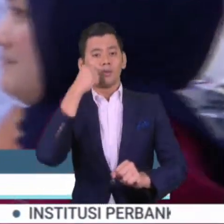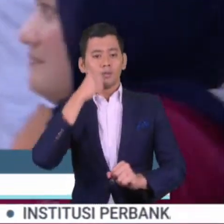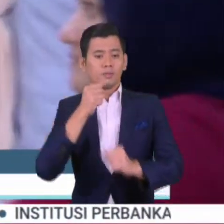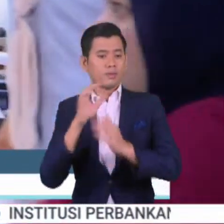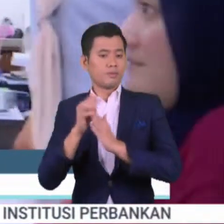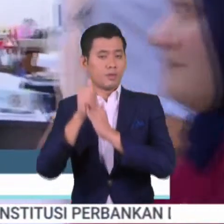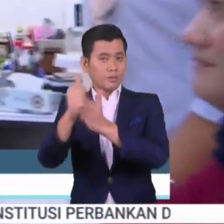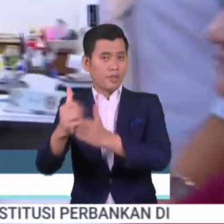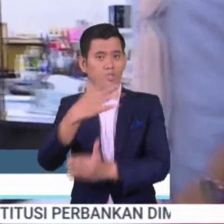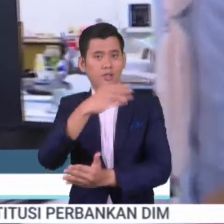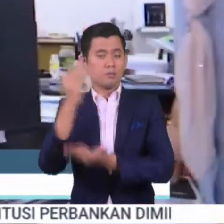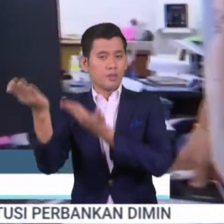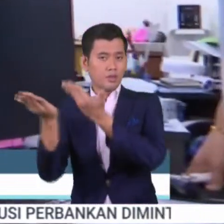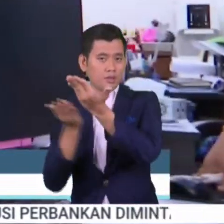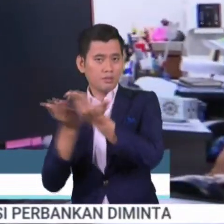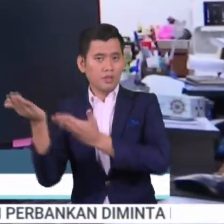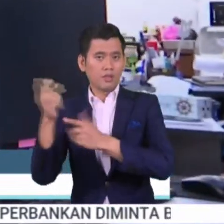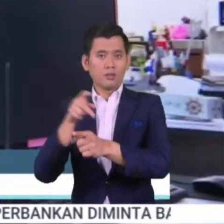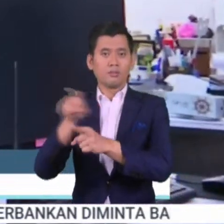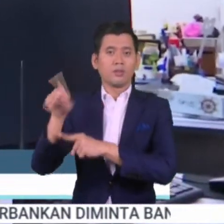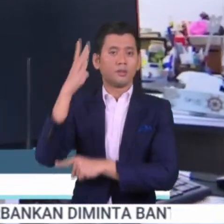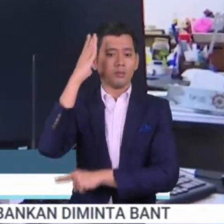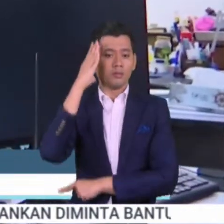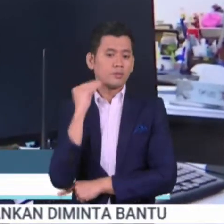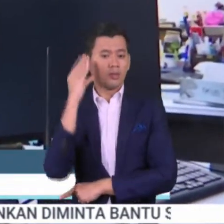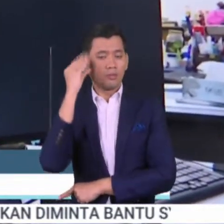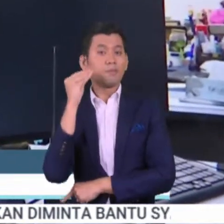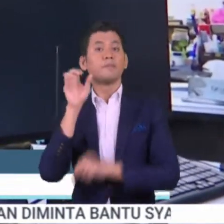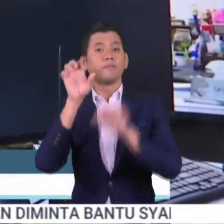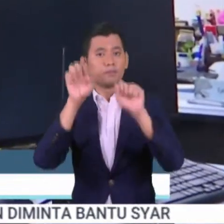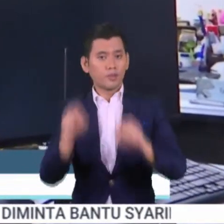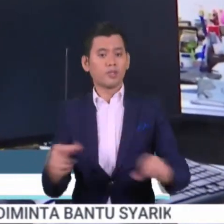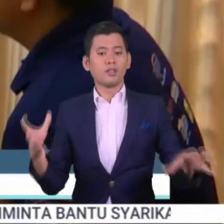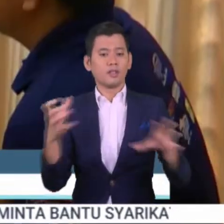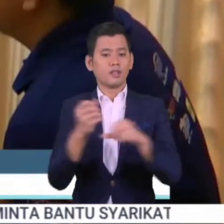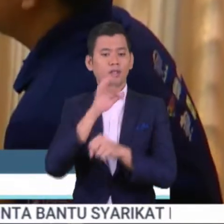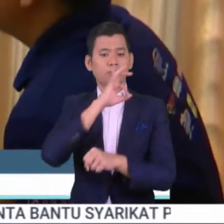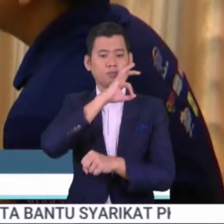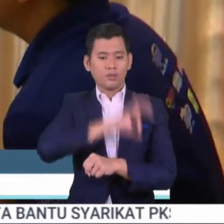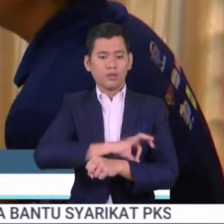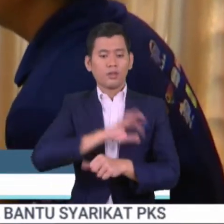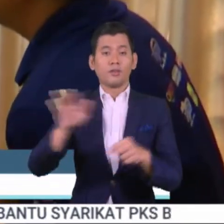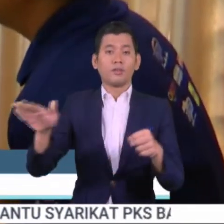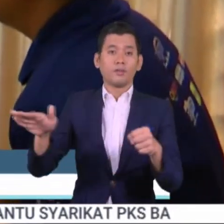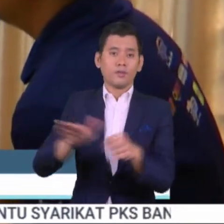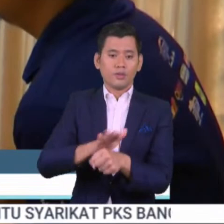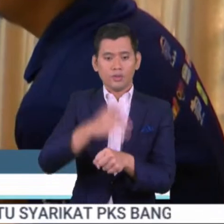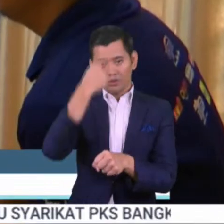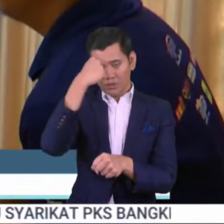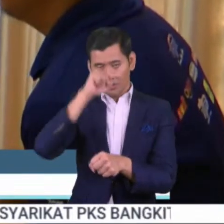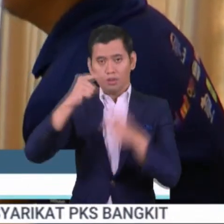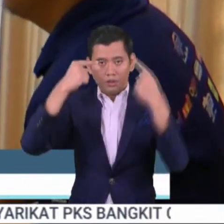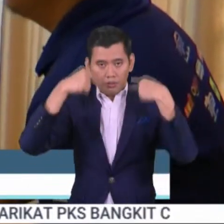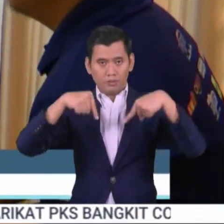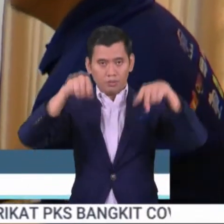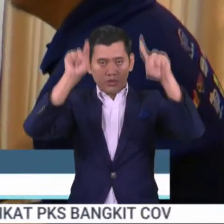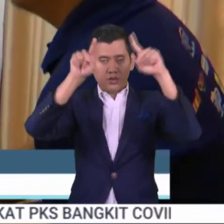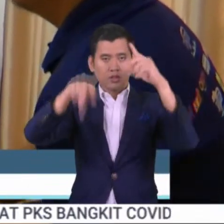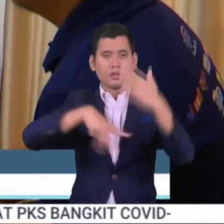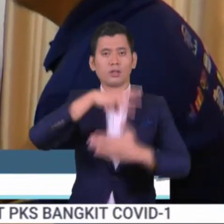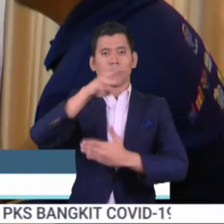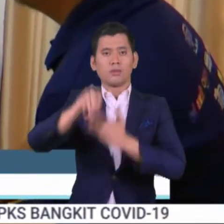berkhidmat kepada rakyat. Kepakaran dan pengalaman dimiliki mereka juga dapat dimanfaatkan sepenuhnya untuk menjayakan